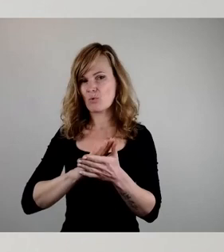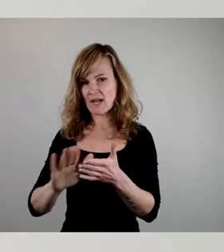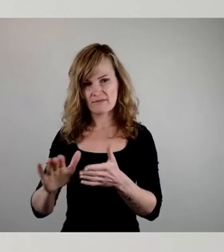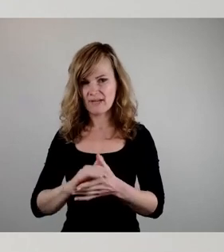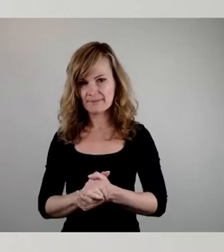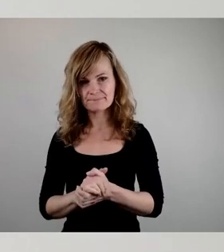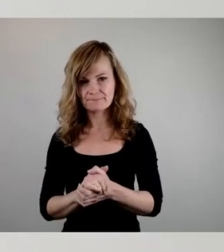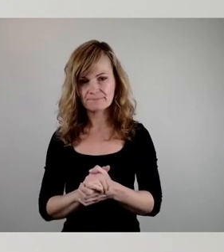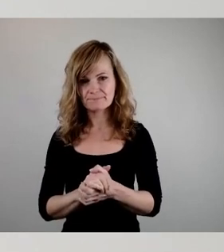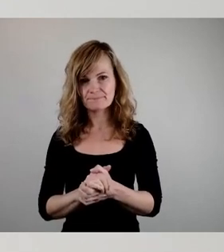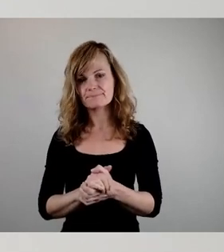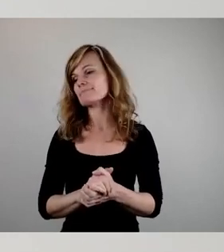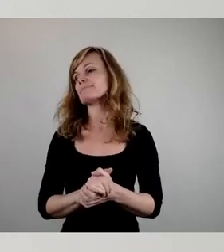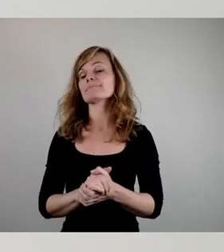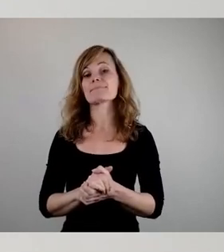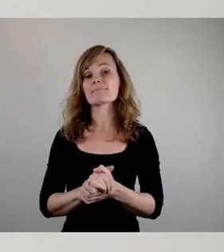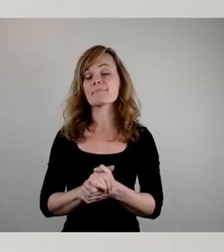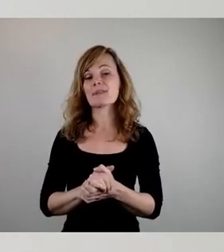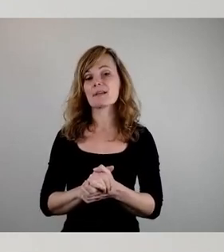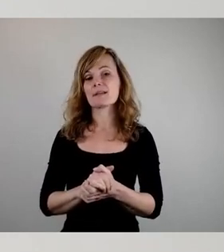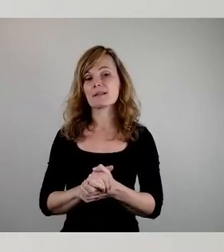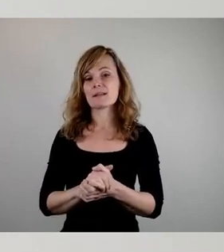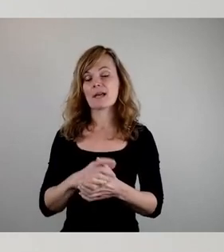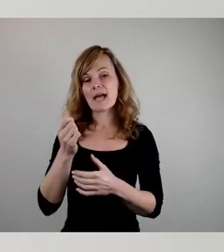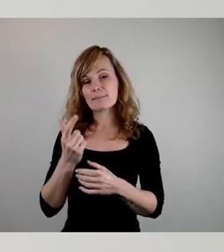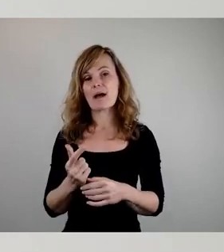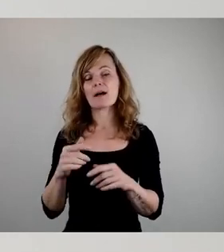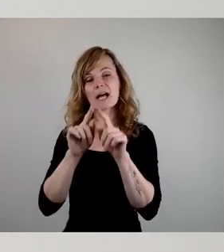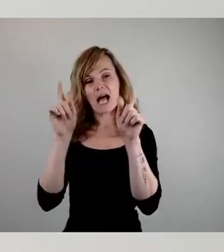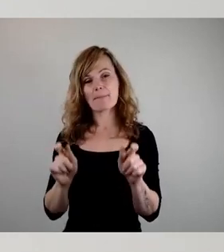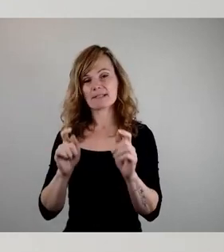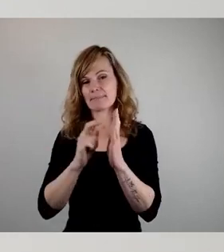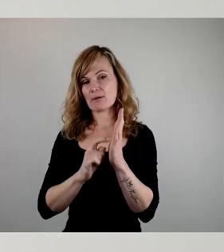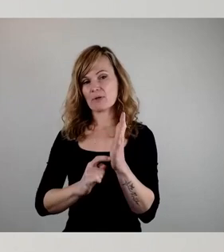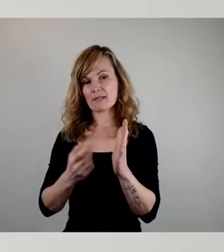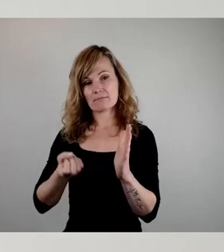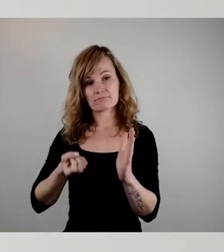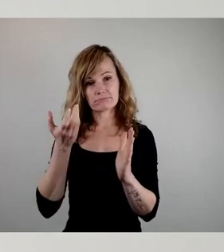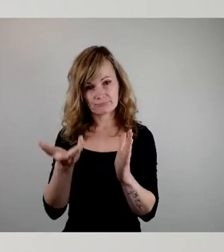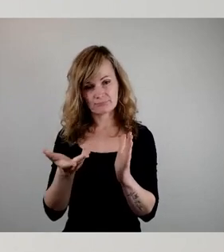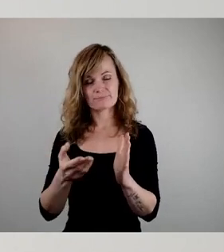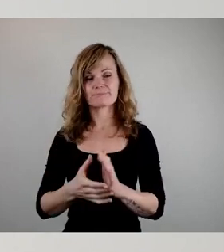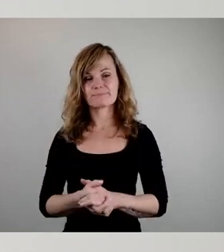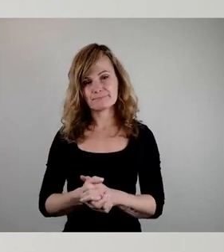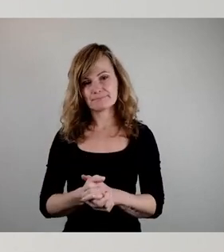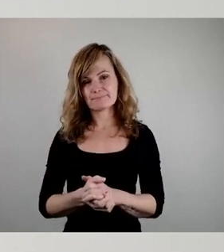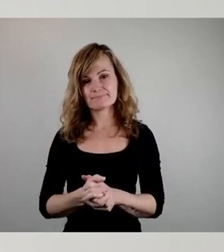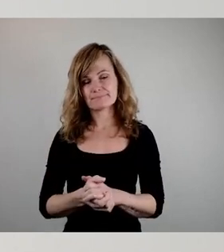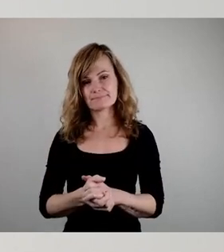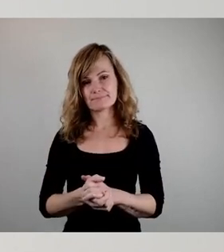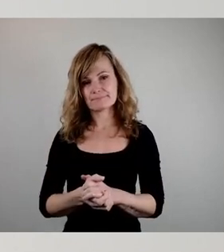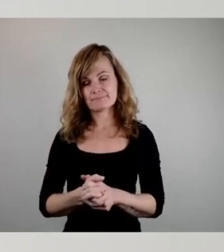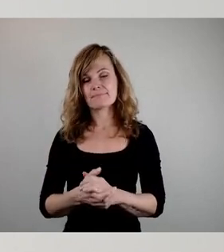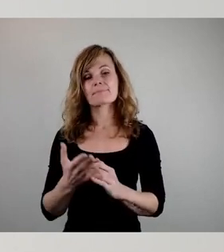will Ihnen ein paar Rahmenbedingungen nennen, beziehungsweise ein paar Ergebnisse, die wir damals vorgestellt haben. Es wurde